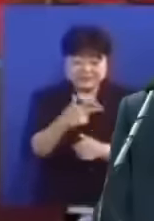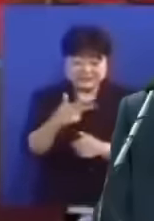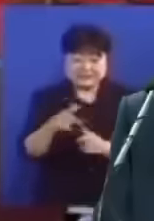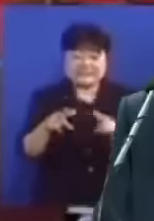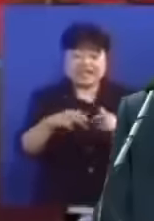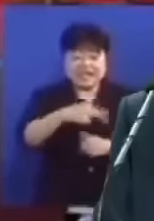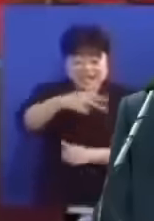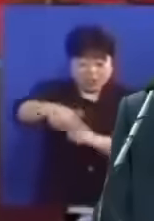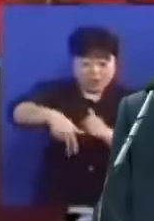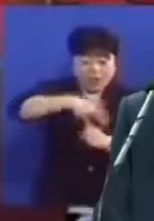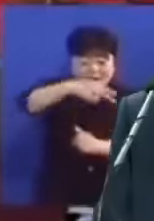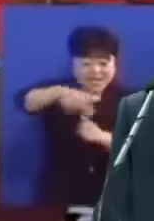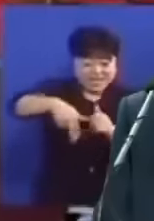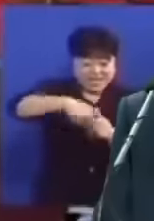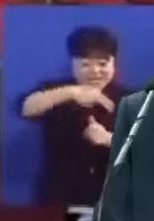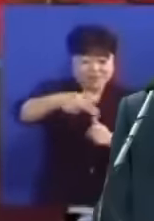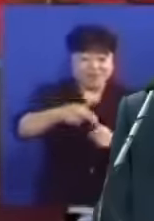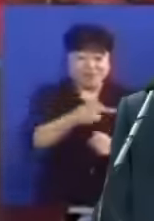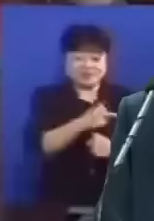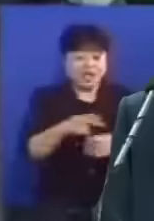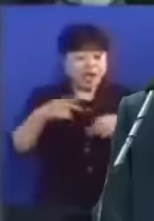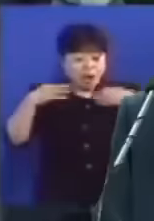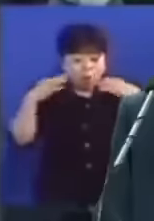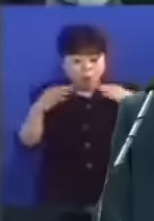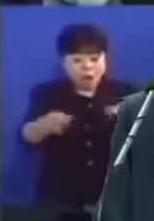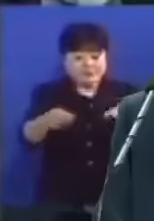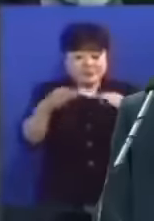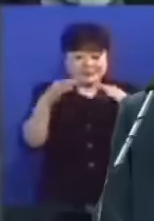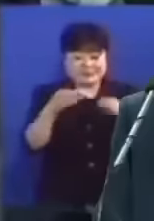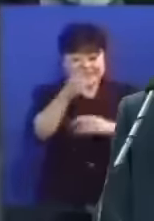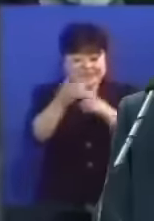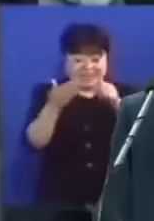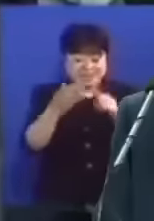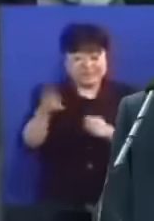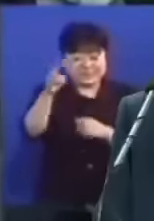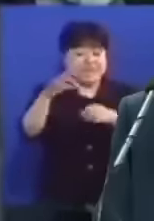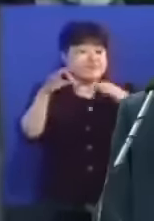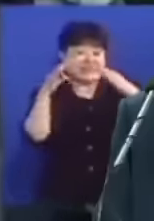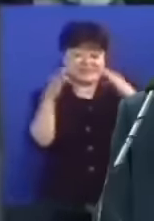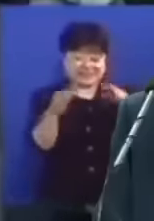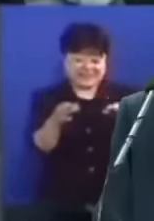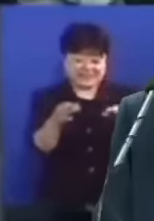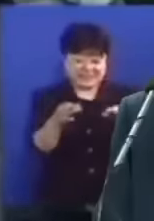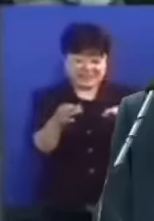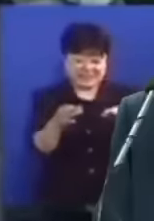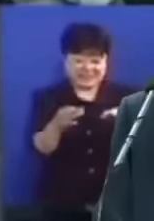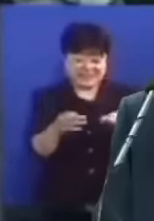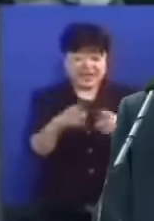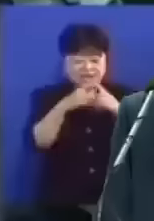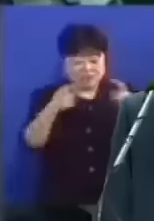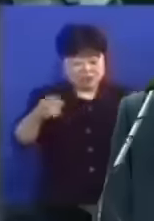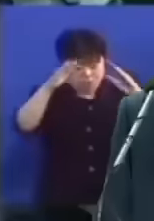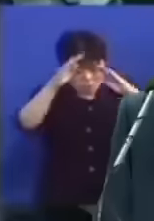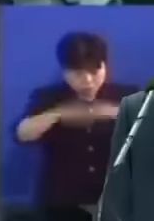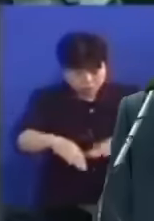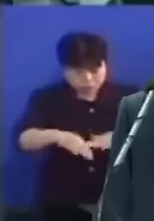돌고 난 다음에 크게 고함쳐서 하나님을 찬미했습니다. 그러자 성이